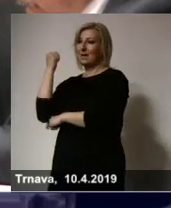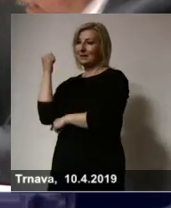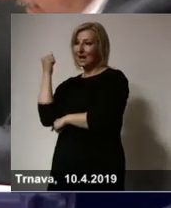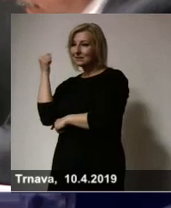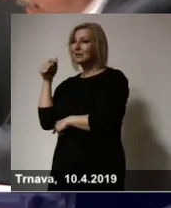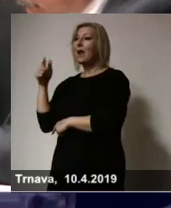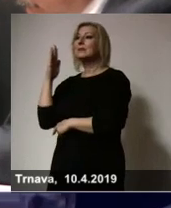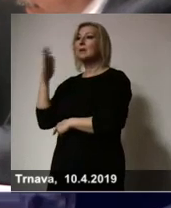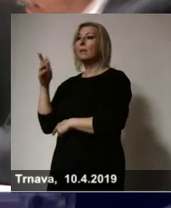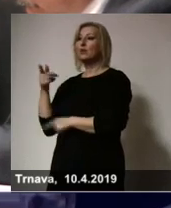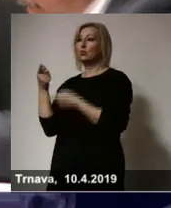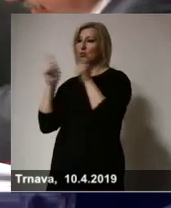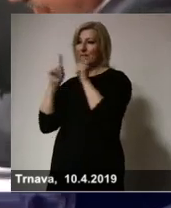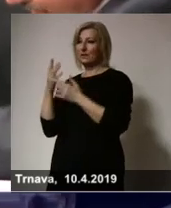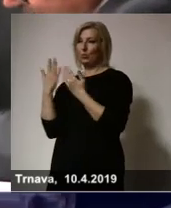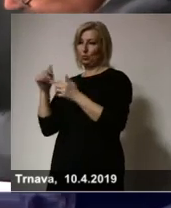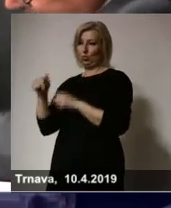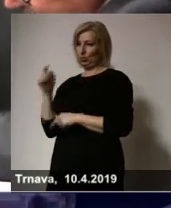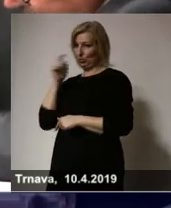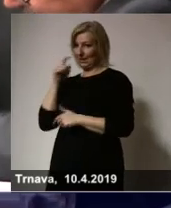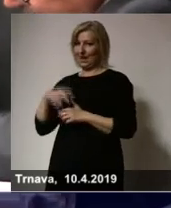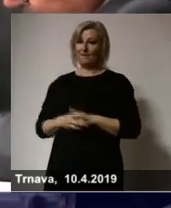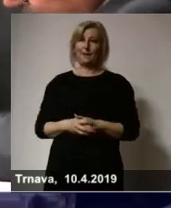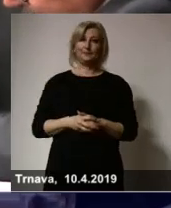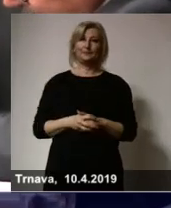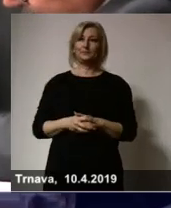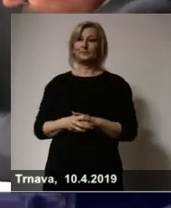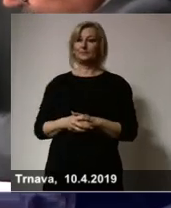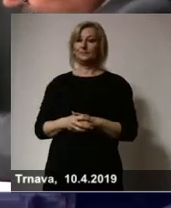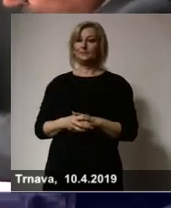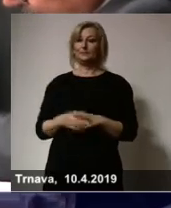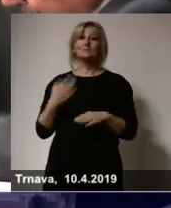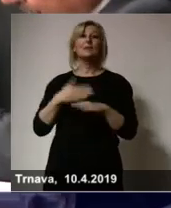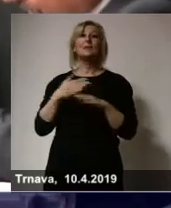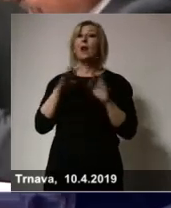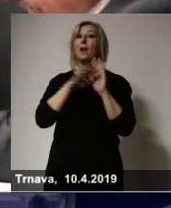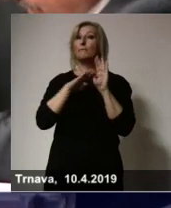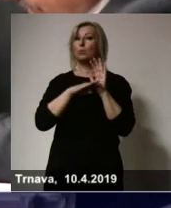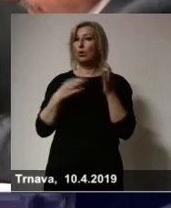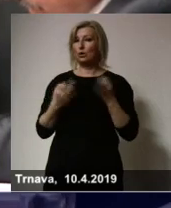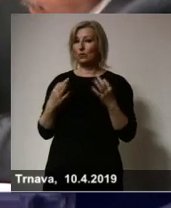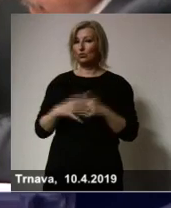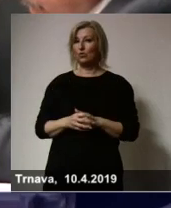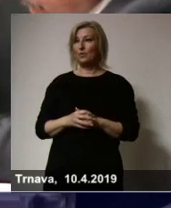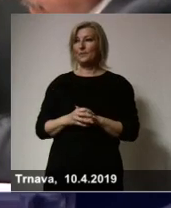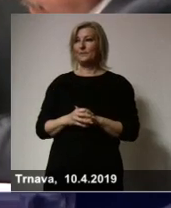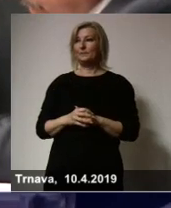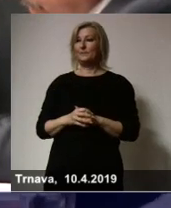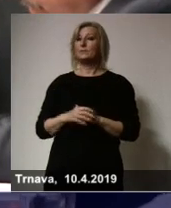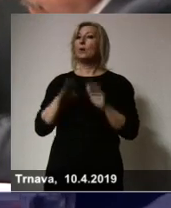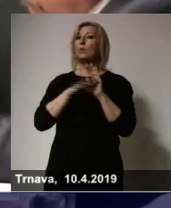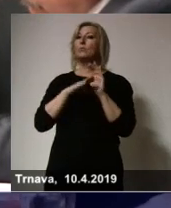v Trnave. Ďalej nasleduje program, ktorý sa delí